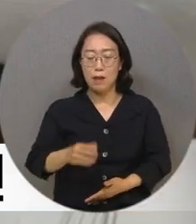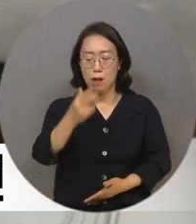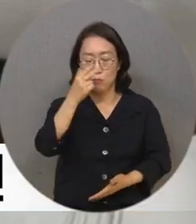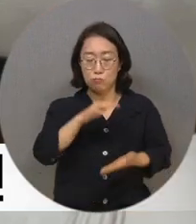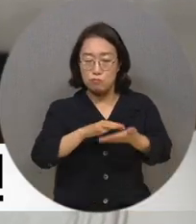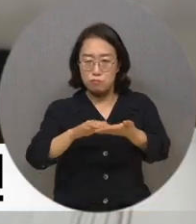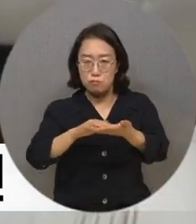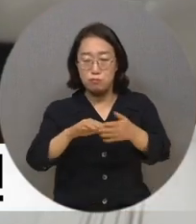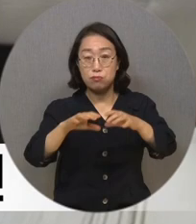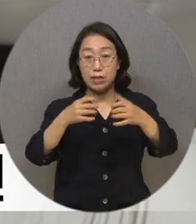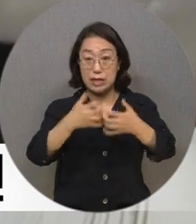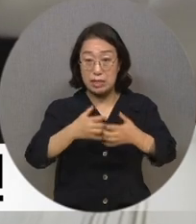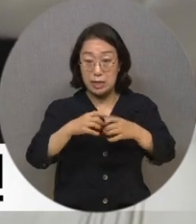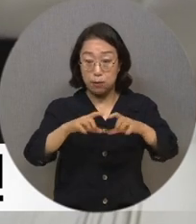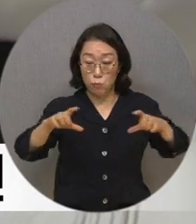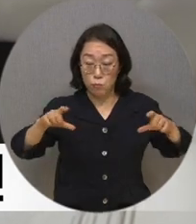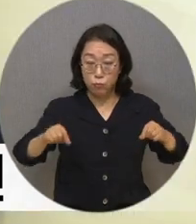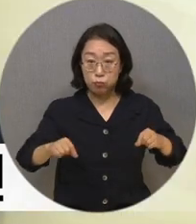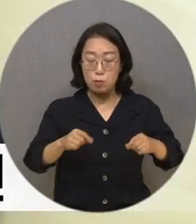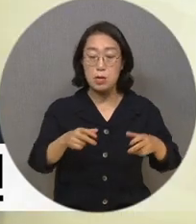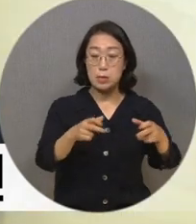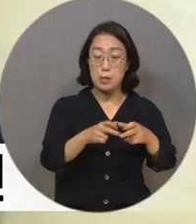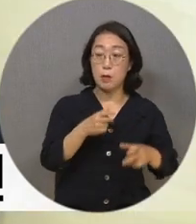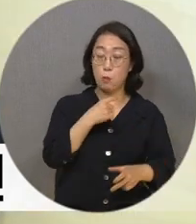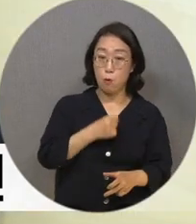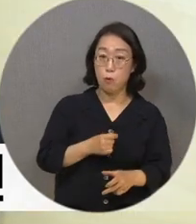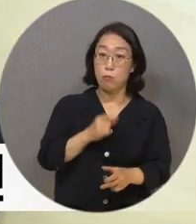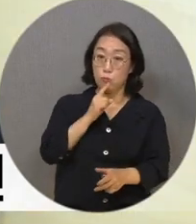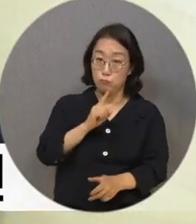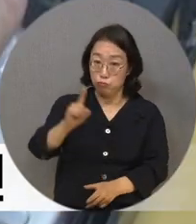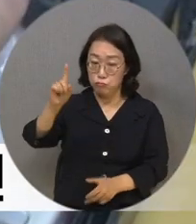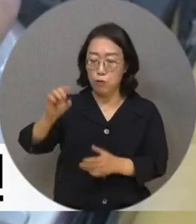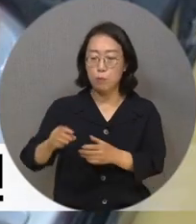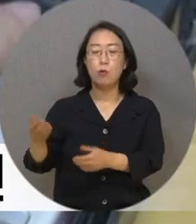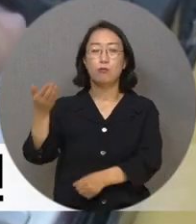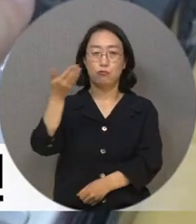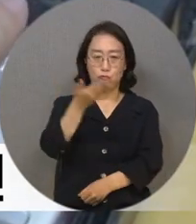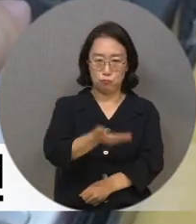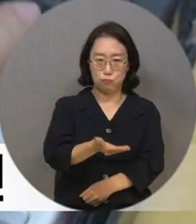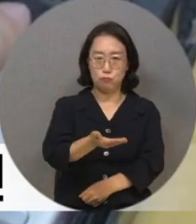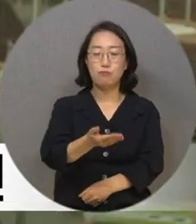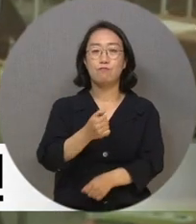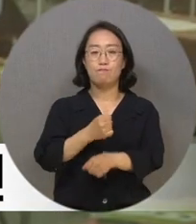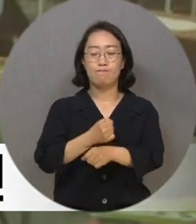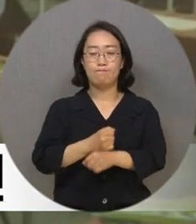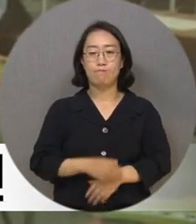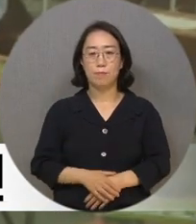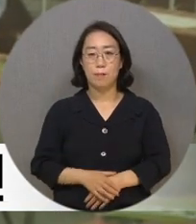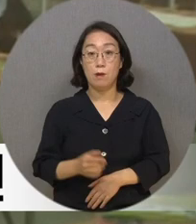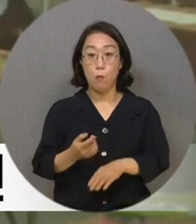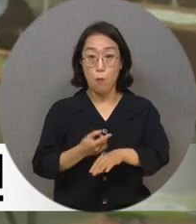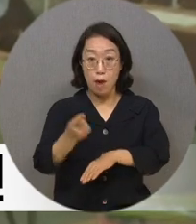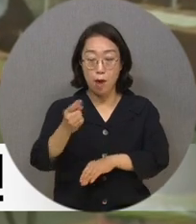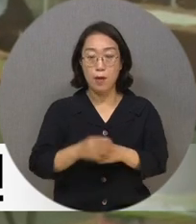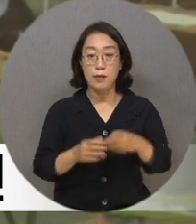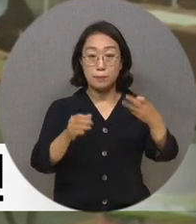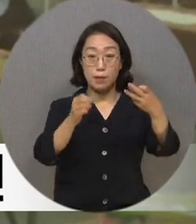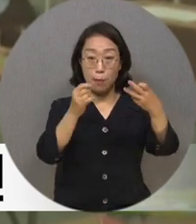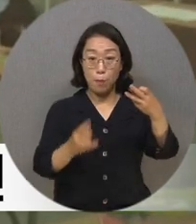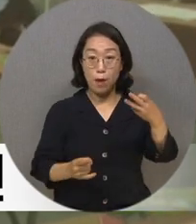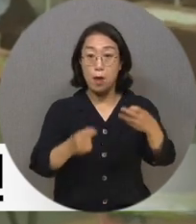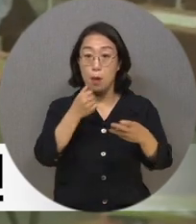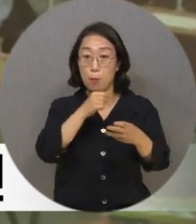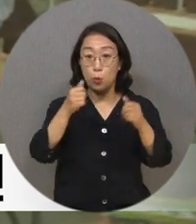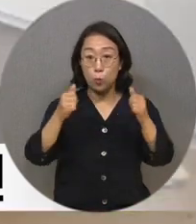보조공학기기를 전맹 시각장애인 등이 희망하는 경우 법무부가 제공하기로 했습니다 이밖에도 제13회